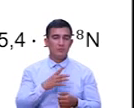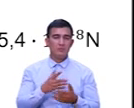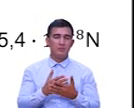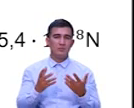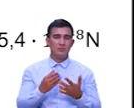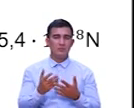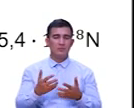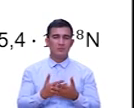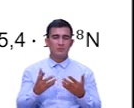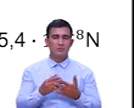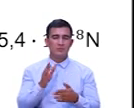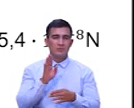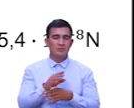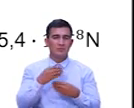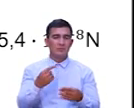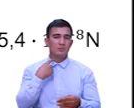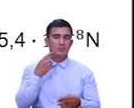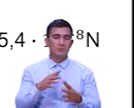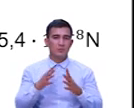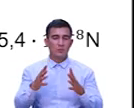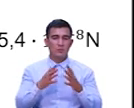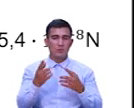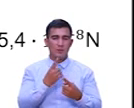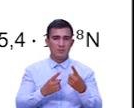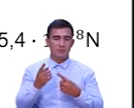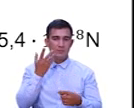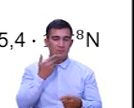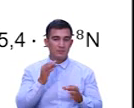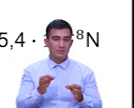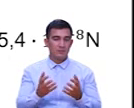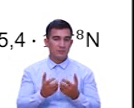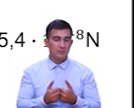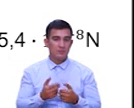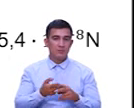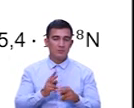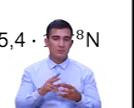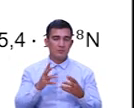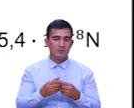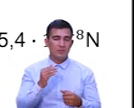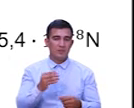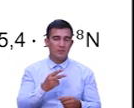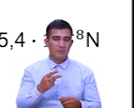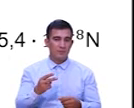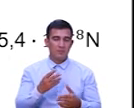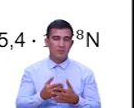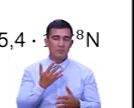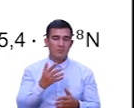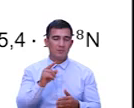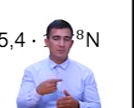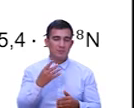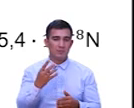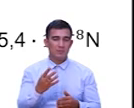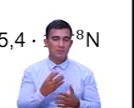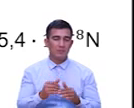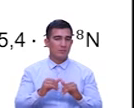masala shartida berilgan kattaliklarning son qiymatini qo'yib hisoblasak, natijada f barobar